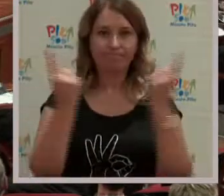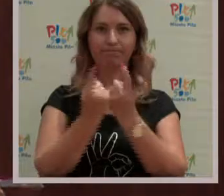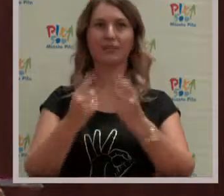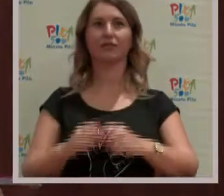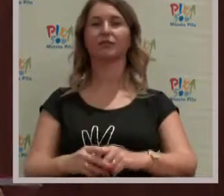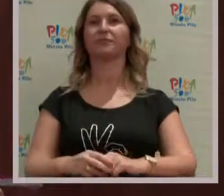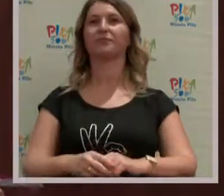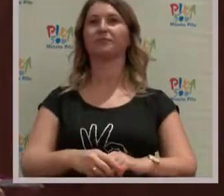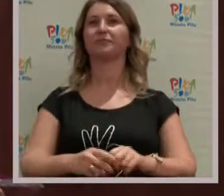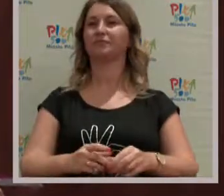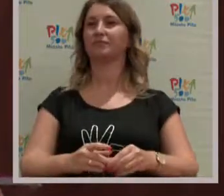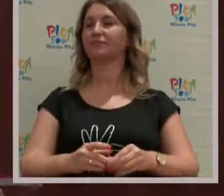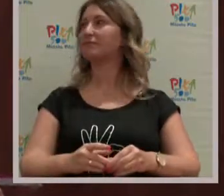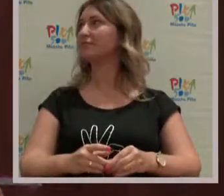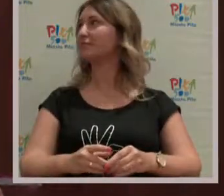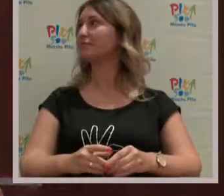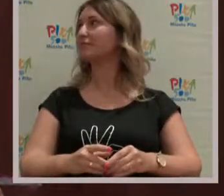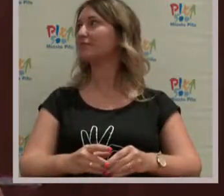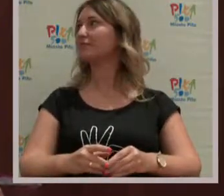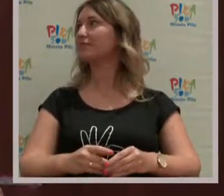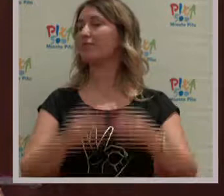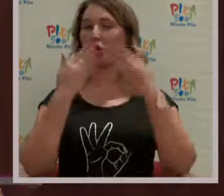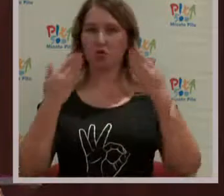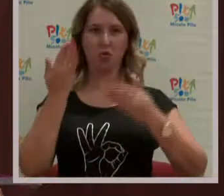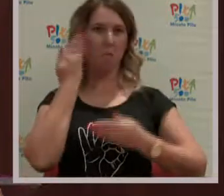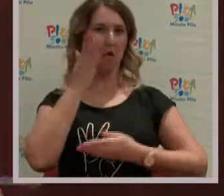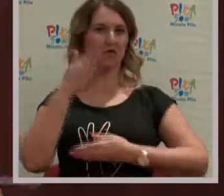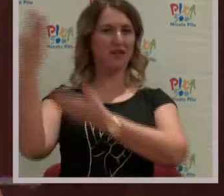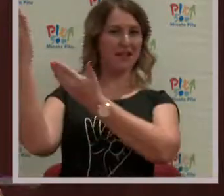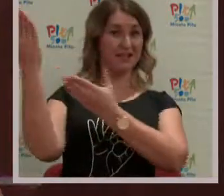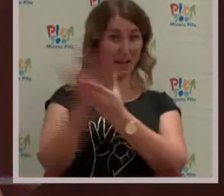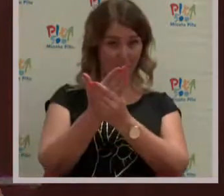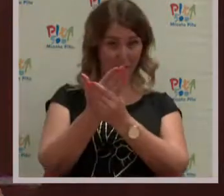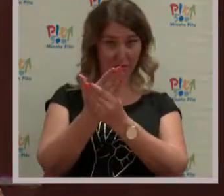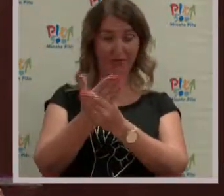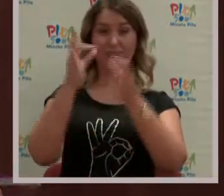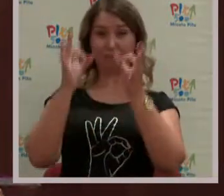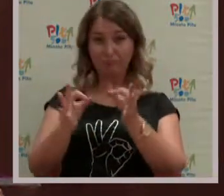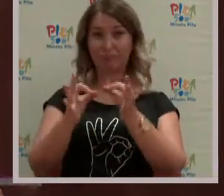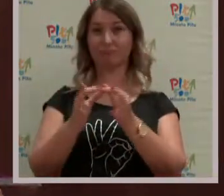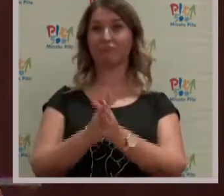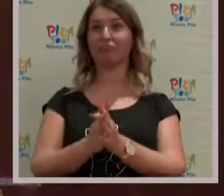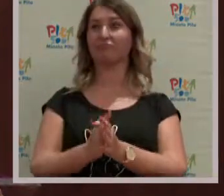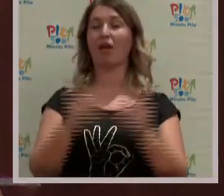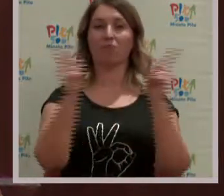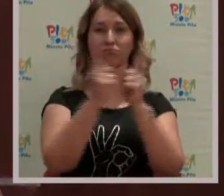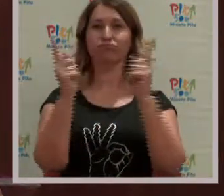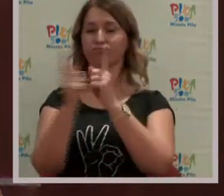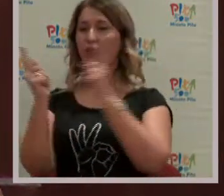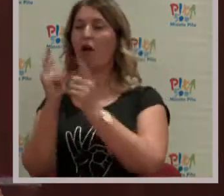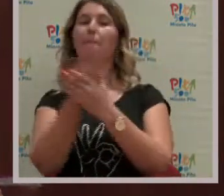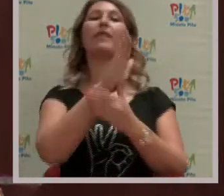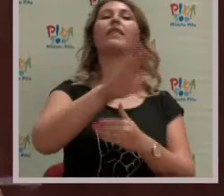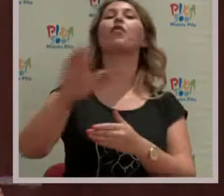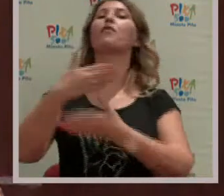posłowie. Dziękuję bardzo za zaproszenie na dzisiejsze obchody Międzynarodowego